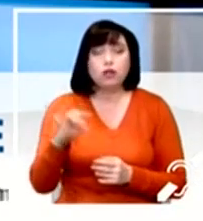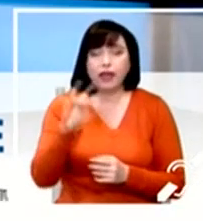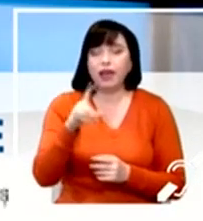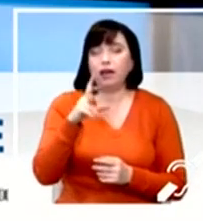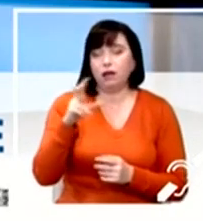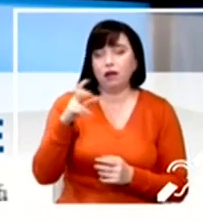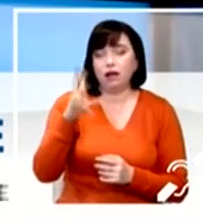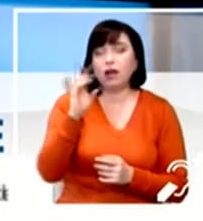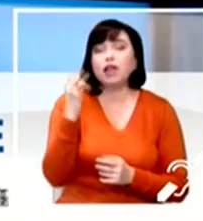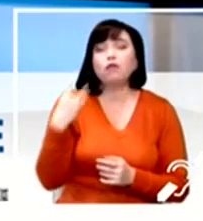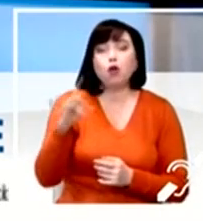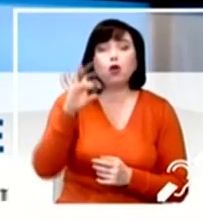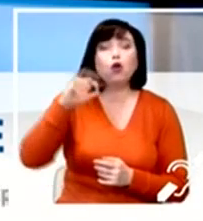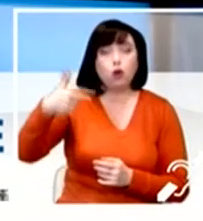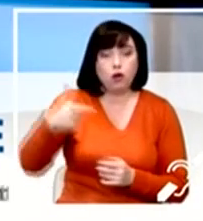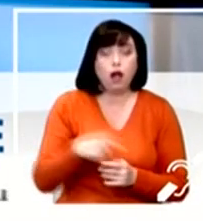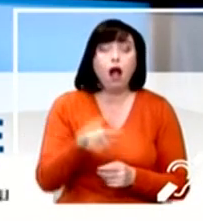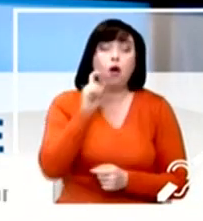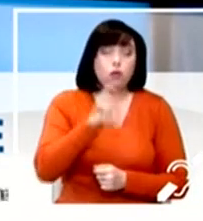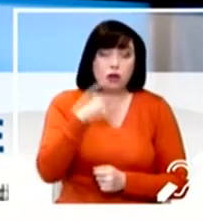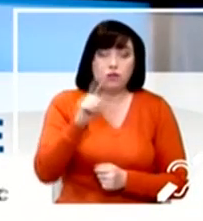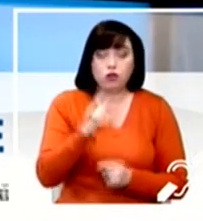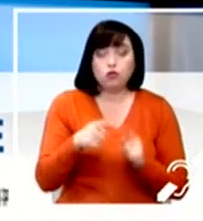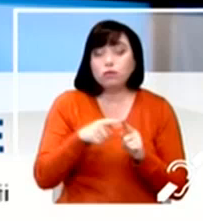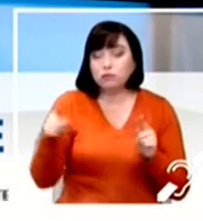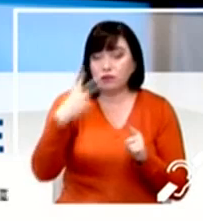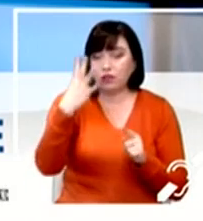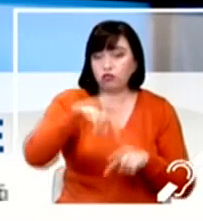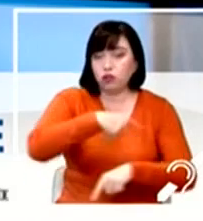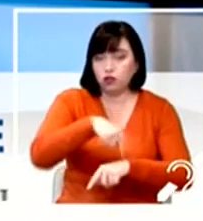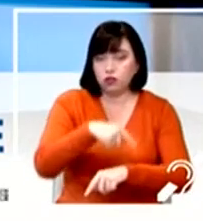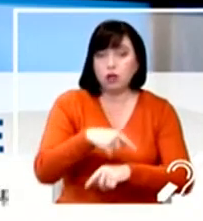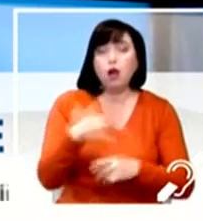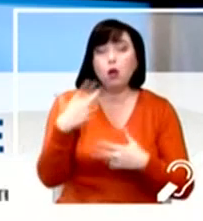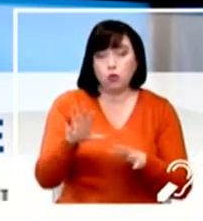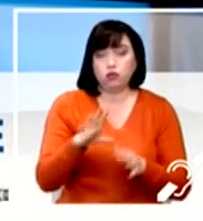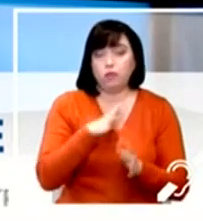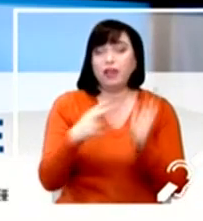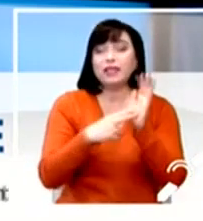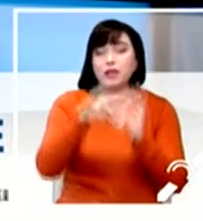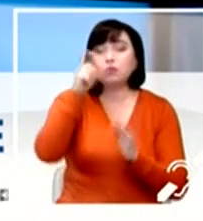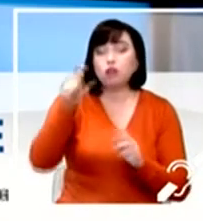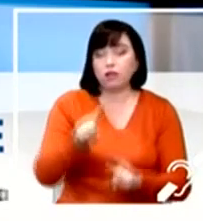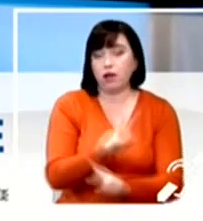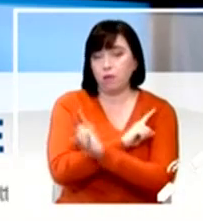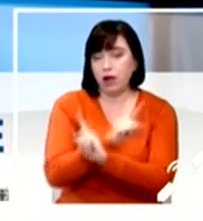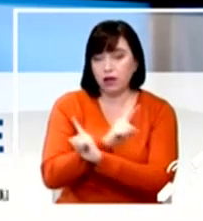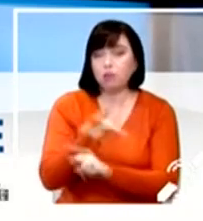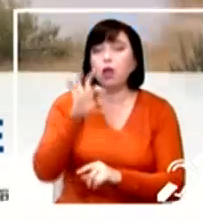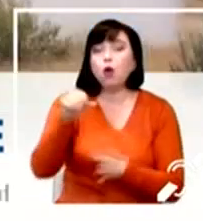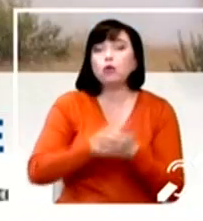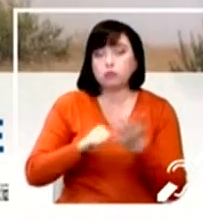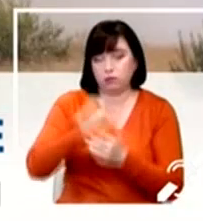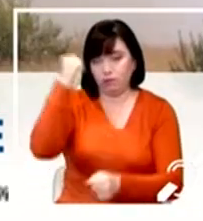Crivoi Rog. Autoritățile ucrainene spun că în ultimele 24 de ore sunt cel puțin 7 decese din cauza